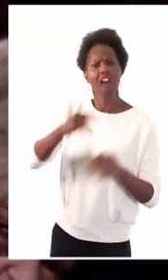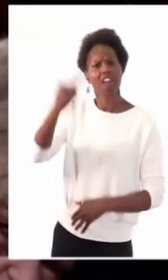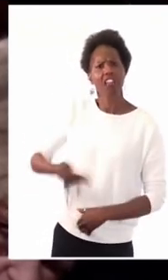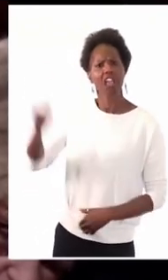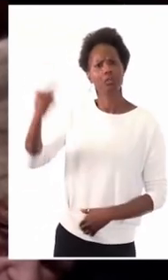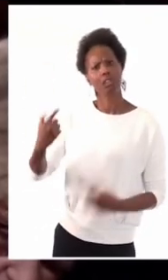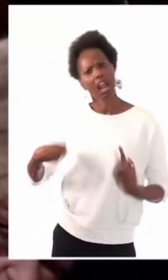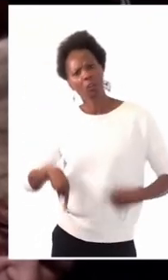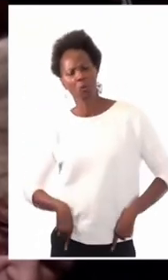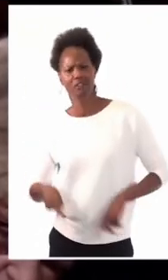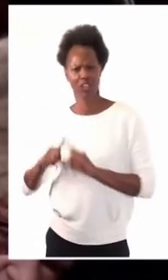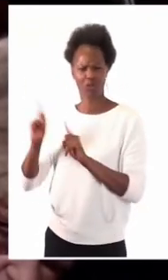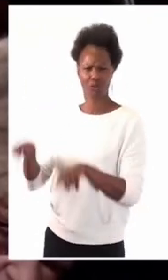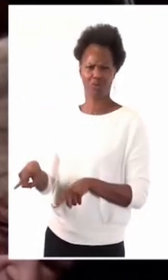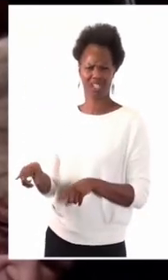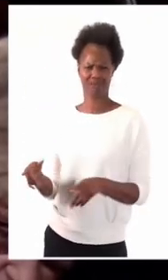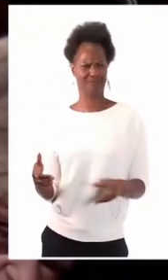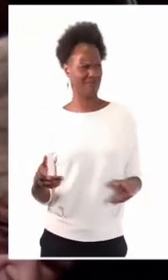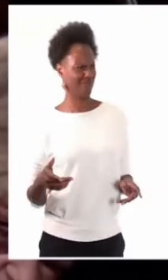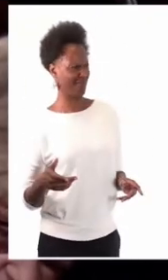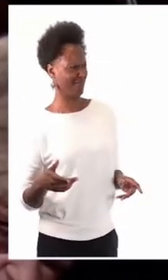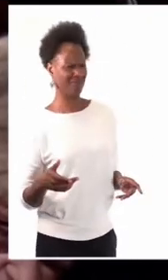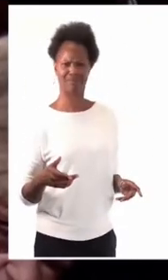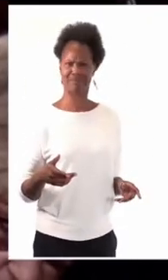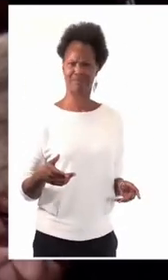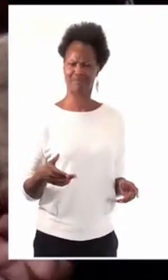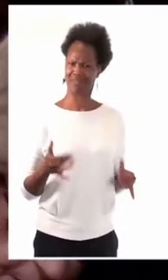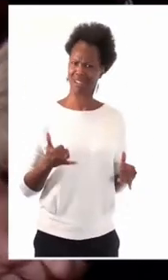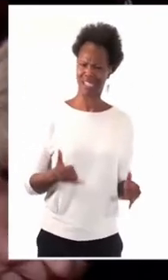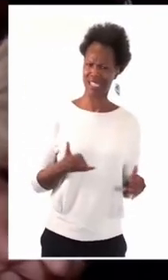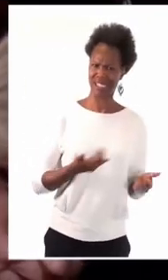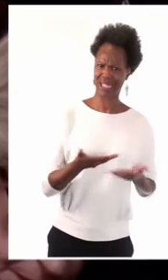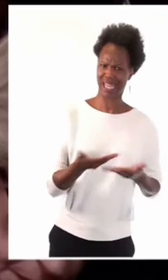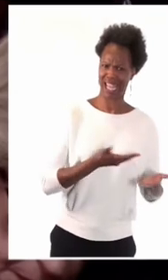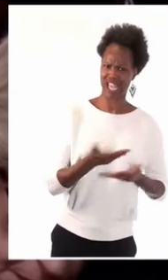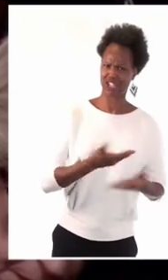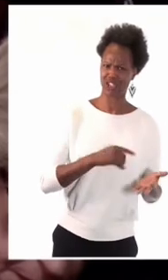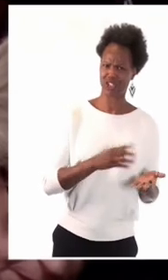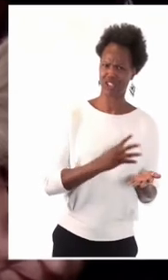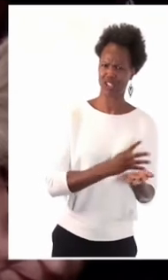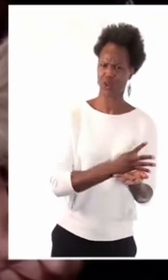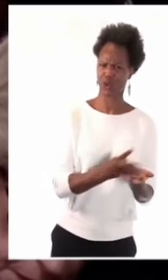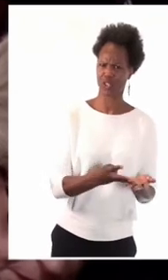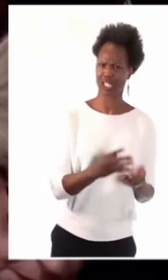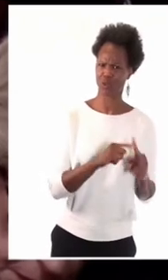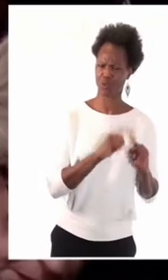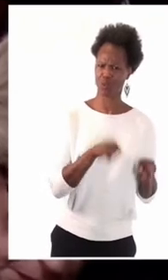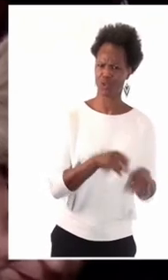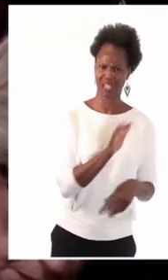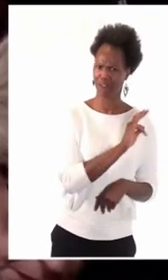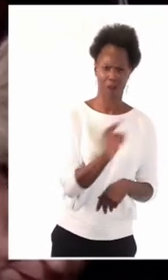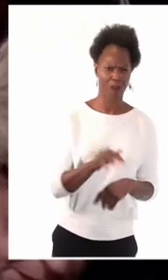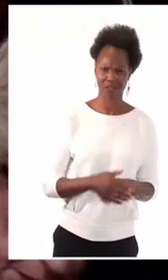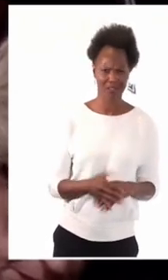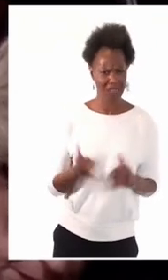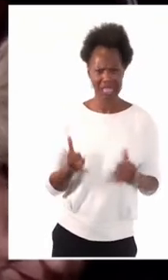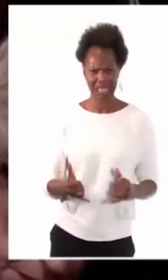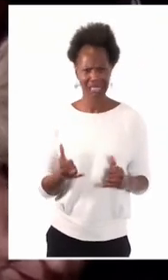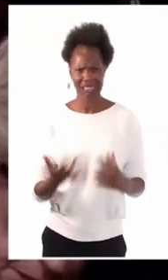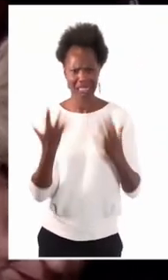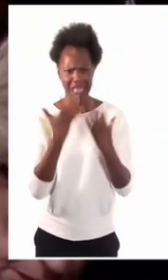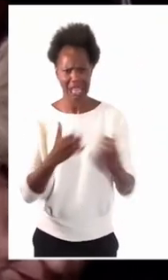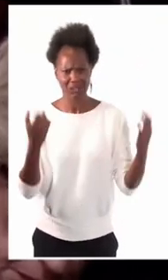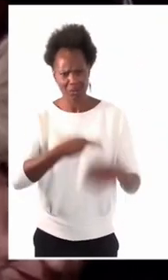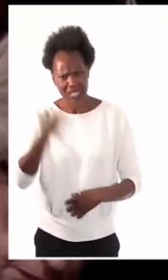budget. C'est pas le débat d'orientation budgétaire de la France, hein. On n'est pas à l'Assemblée nationale en commission des finances, on n'est pas au comité des